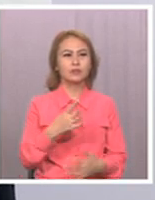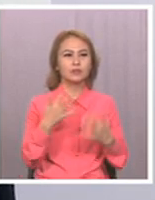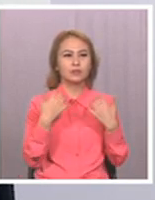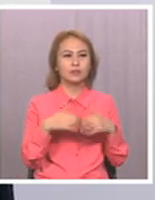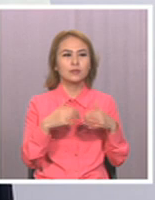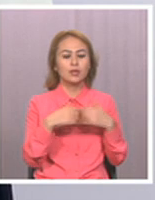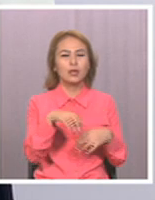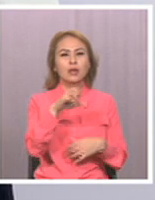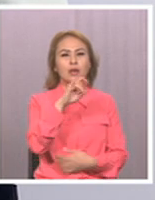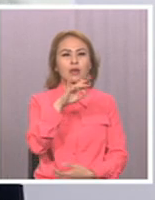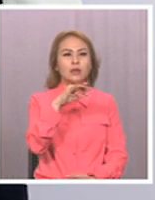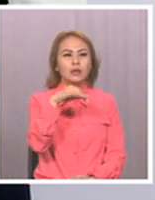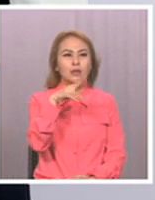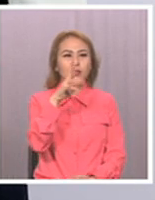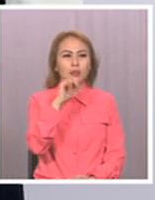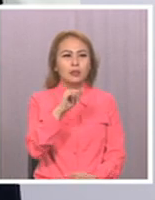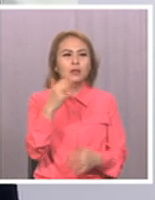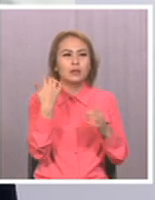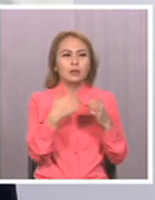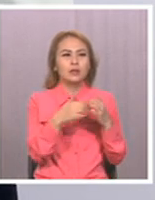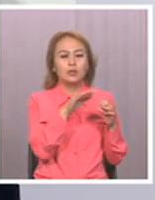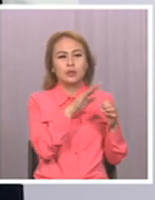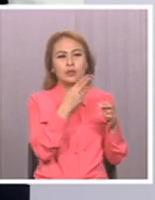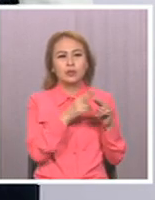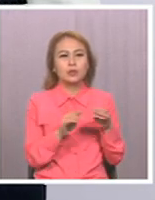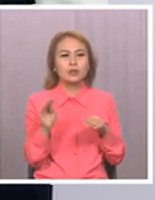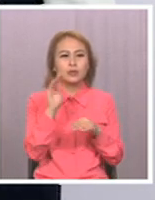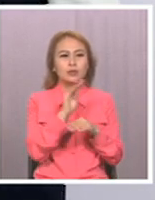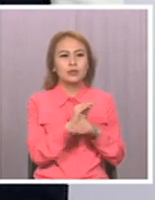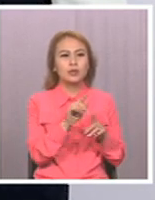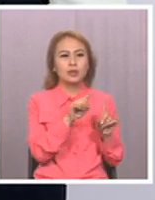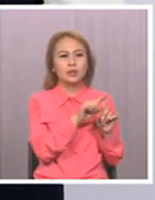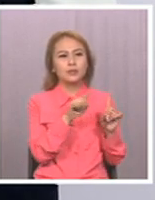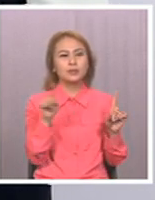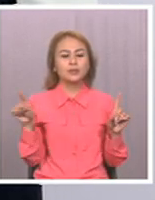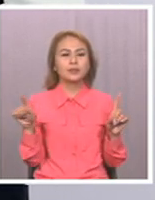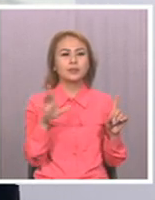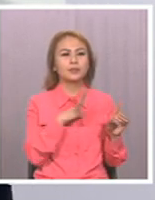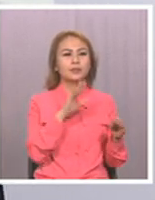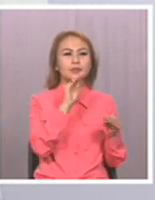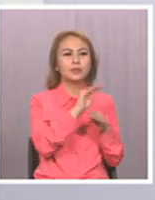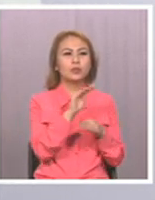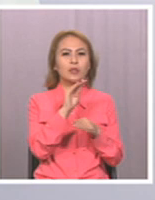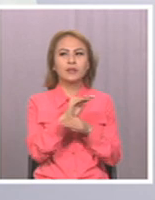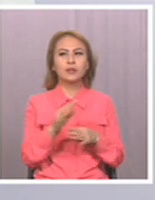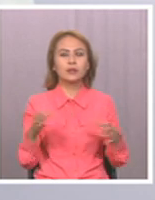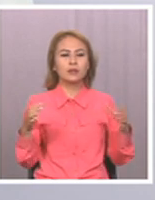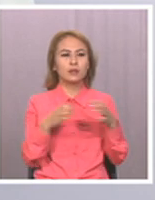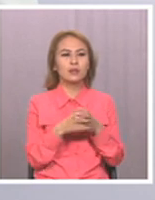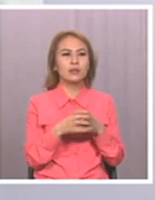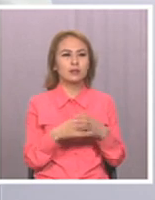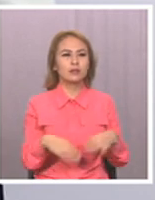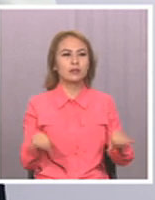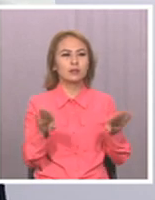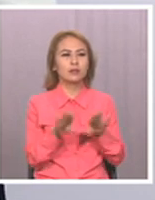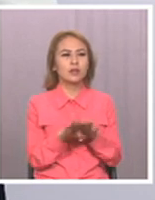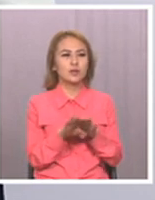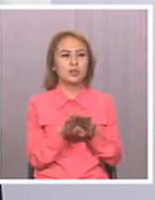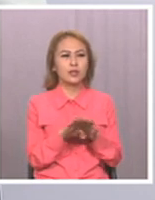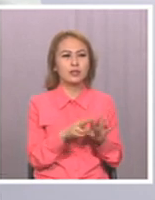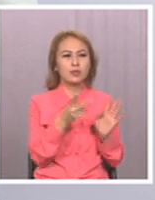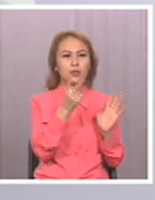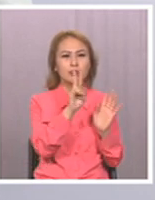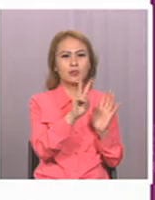біз алдында айтып өткендей, осы қатардағы барлық сандарды қосып, қосылғыштардың санына бөлеміз.